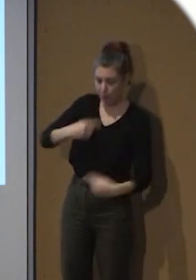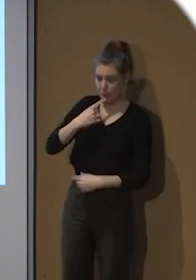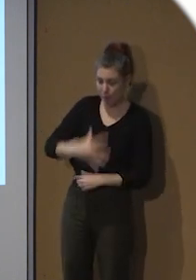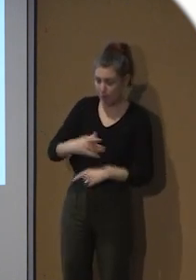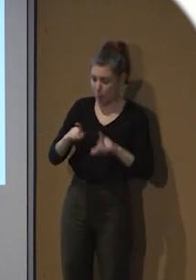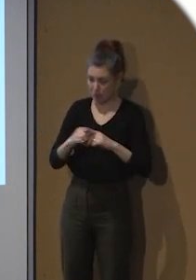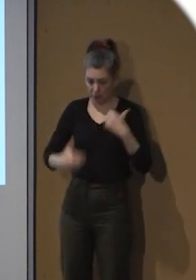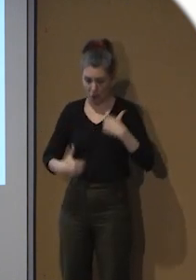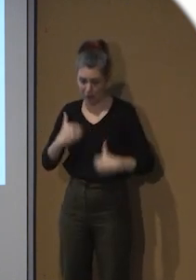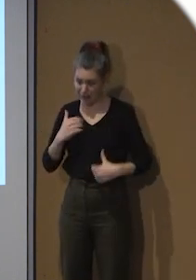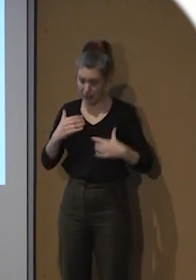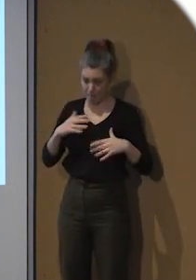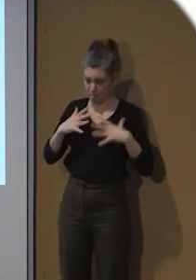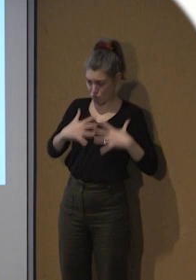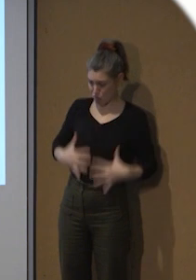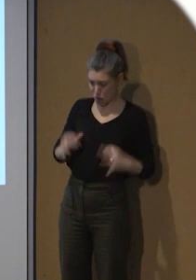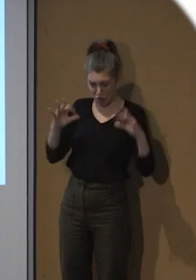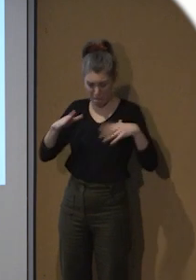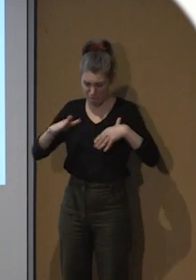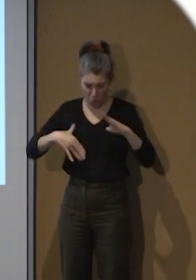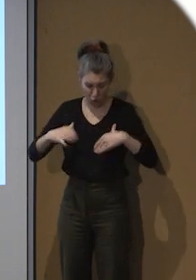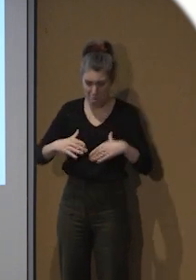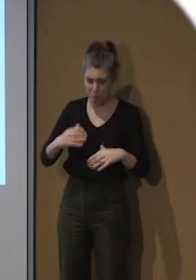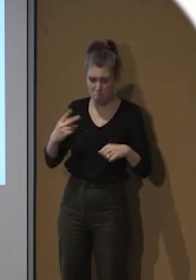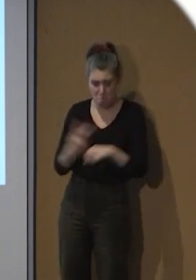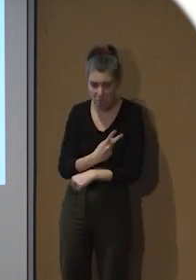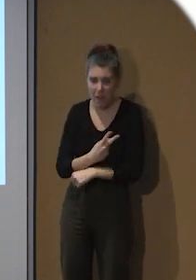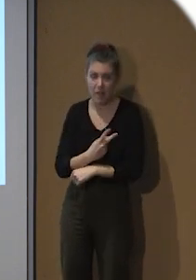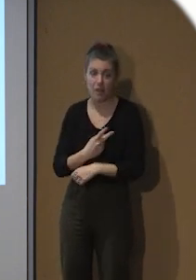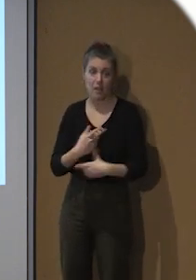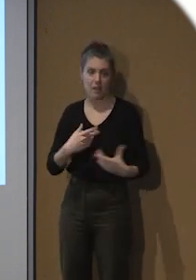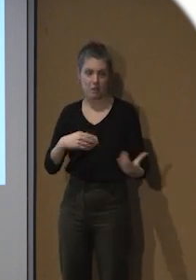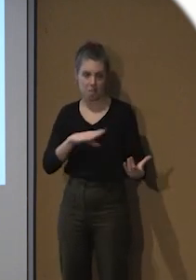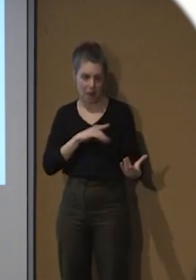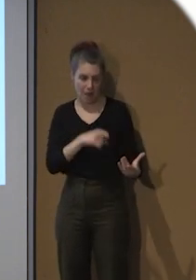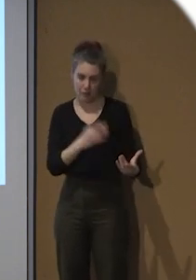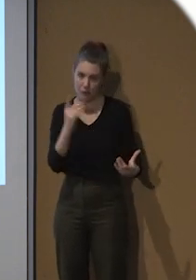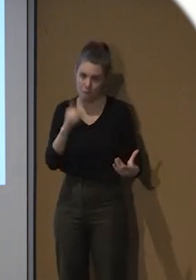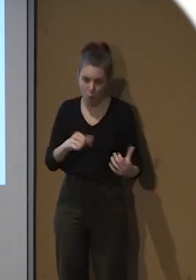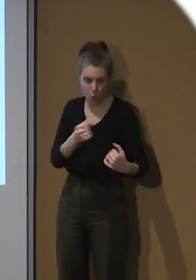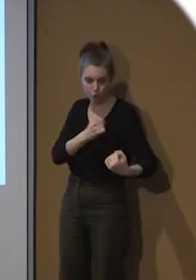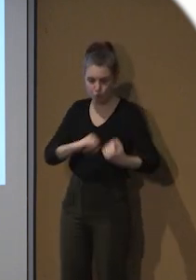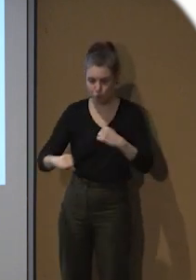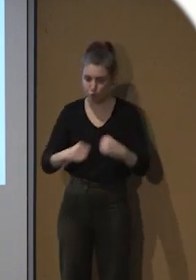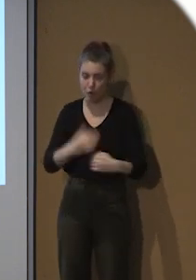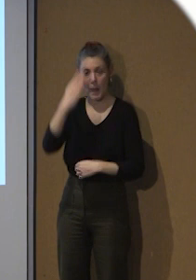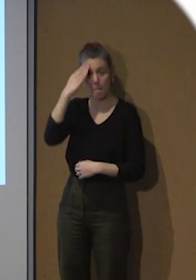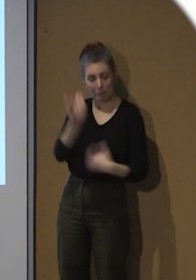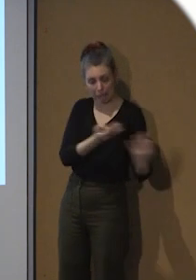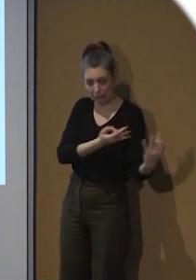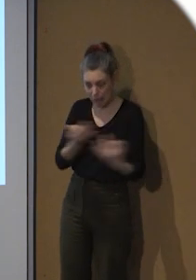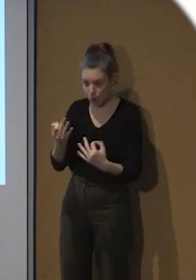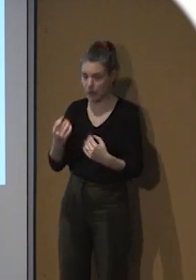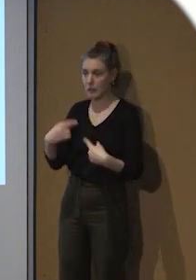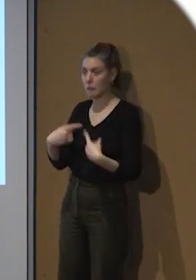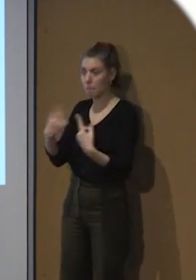fonctionnel et les effets des activités physiques sur la mobilité ont été prouvés, la force et l'endurance. Le repos n'est pas